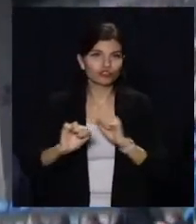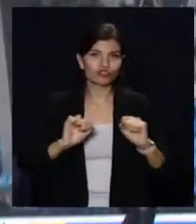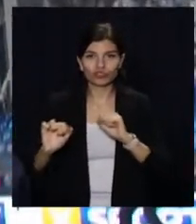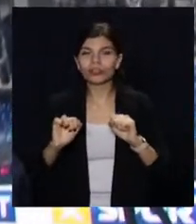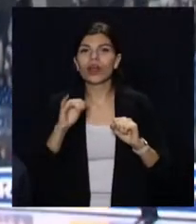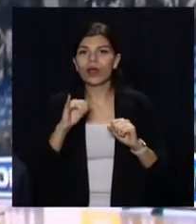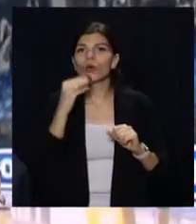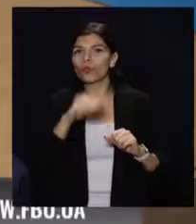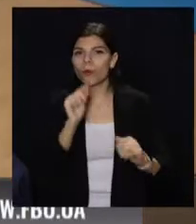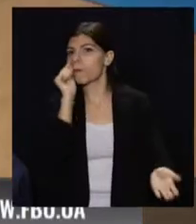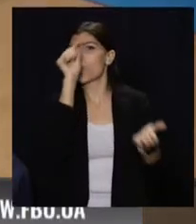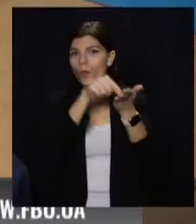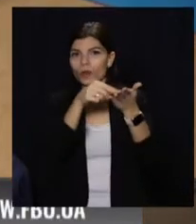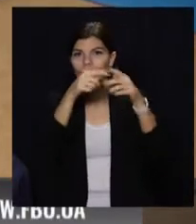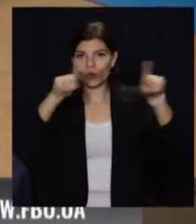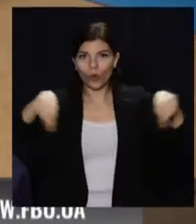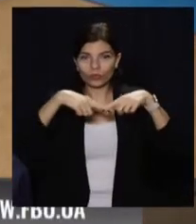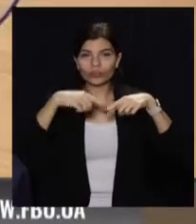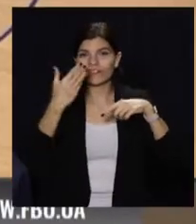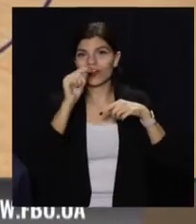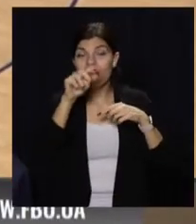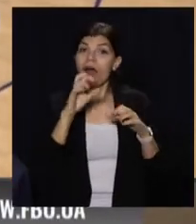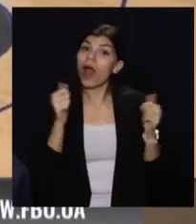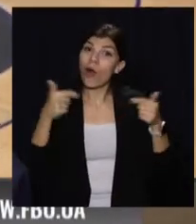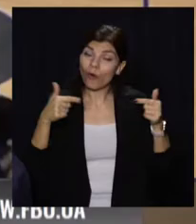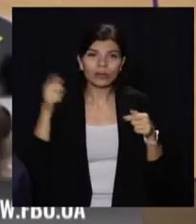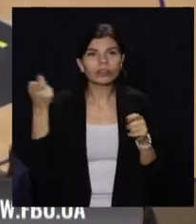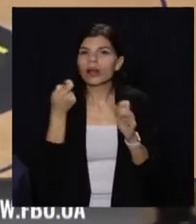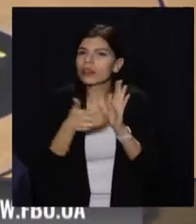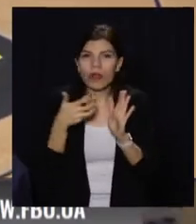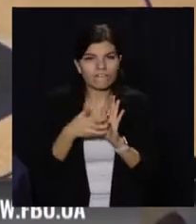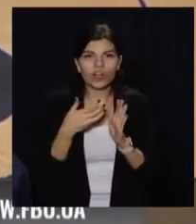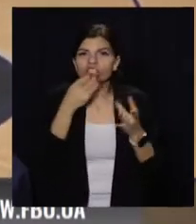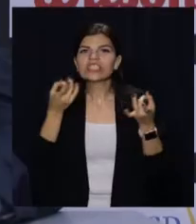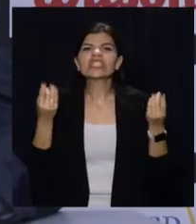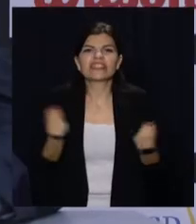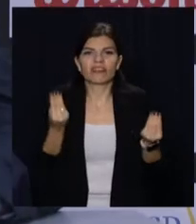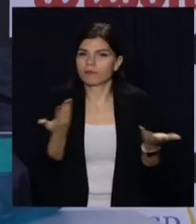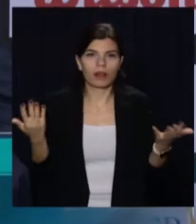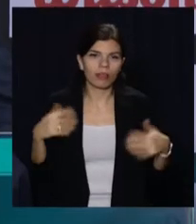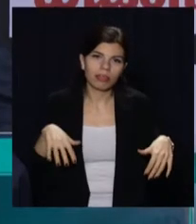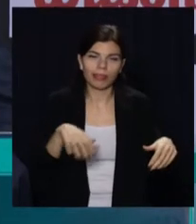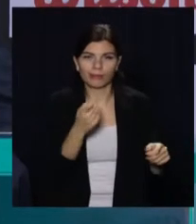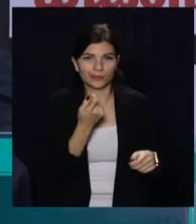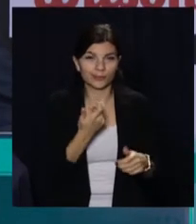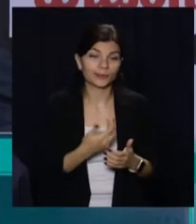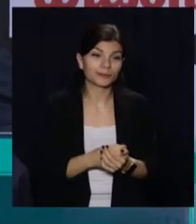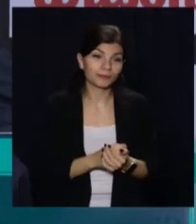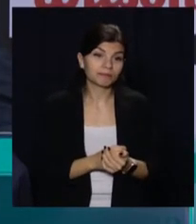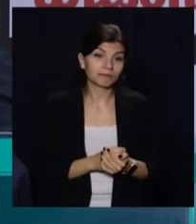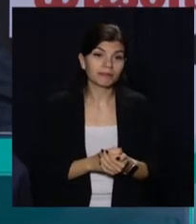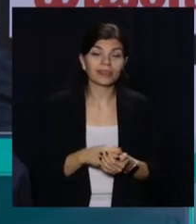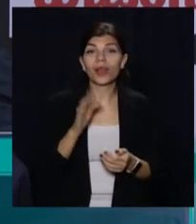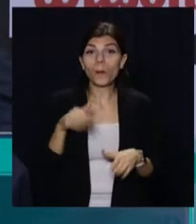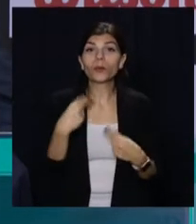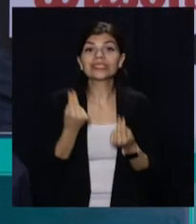та влучніше кидали у кошик суперника. А ось гостям не вистачало в діях свіжості. Ми старались теж, але після